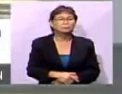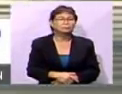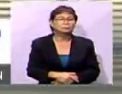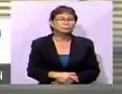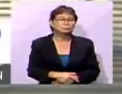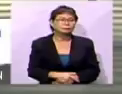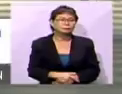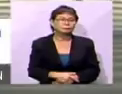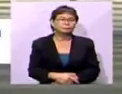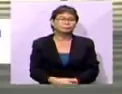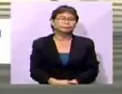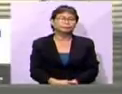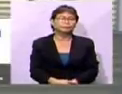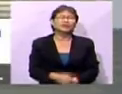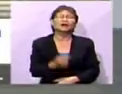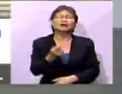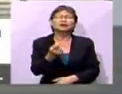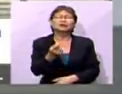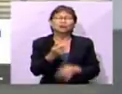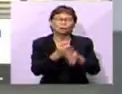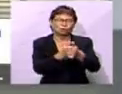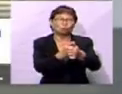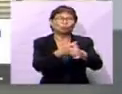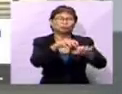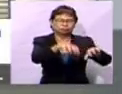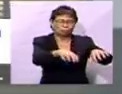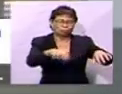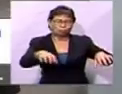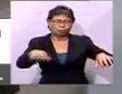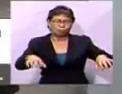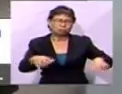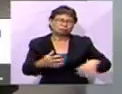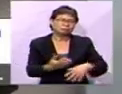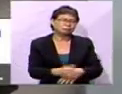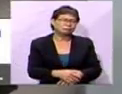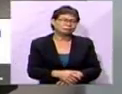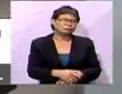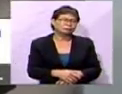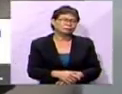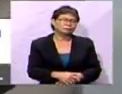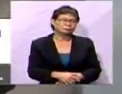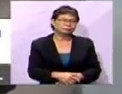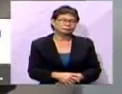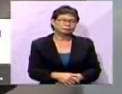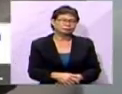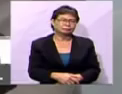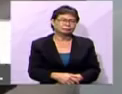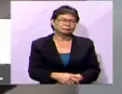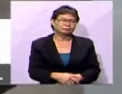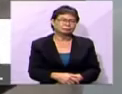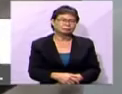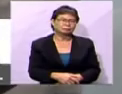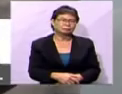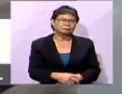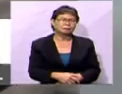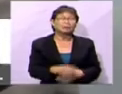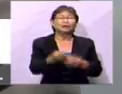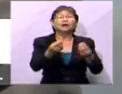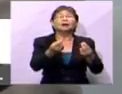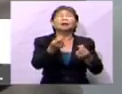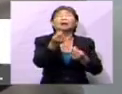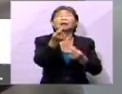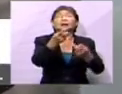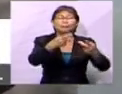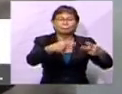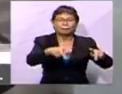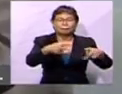Harga sebenarnya dia mengikut lokasi dan juga jenis, kan? Jadi walau macam mana pun berdasar daripada harga pasaran itu kita